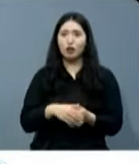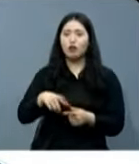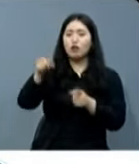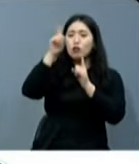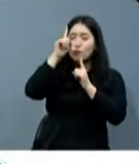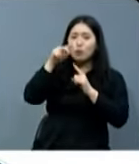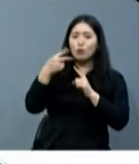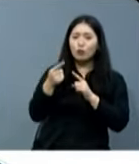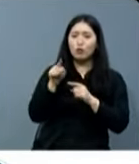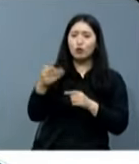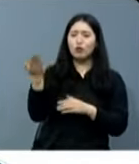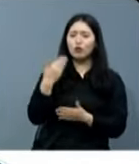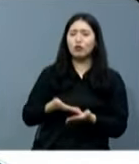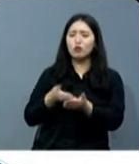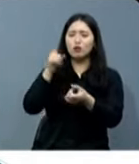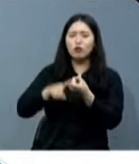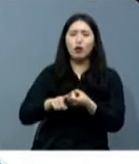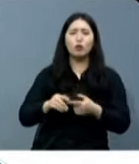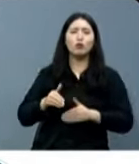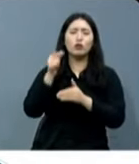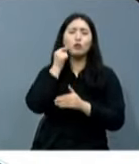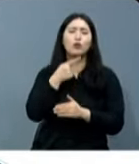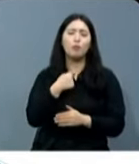됐습니까? 자, 목표 수치로 말하는 거죠.